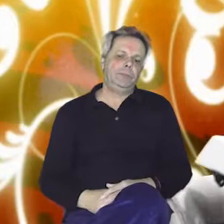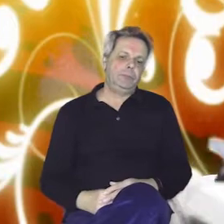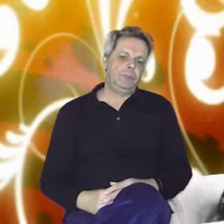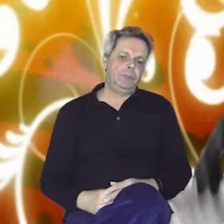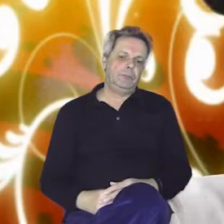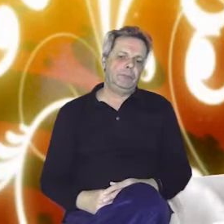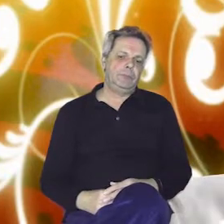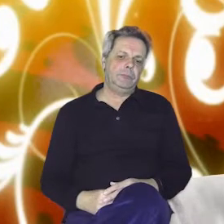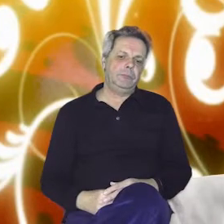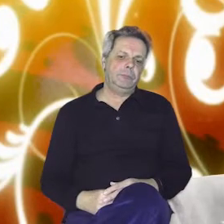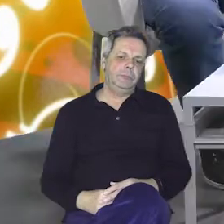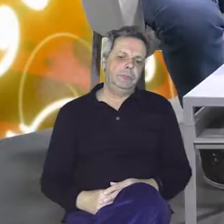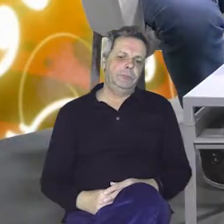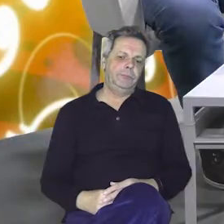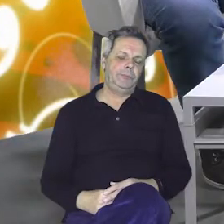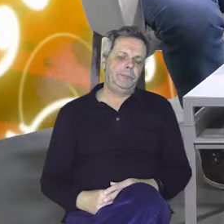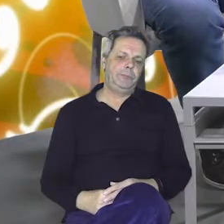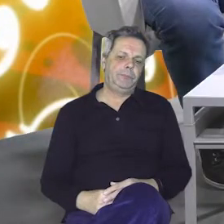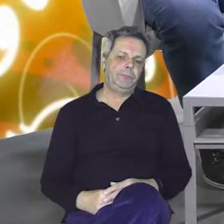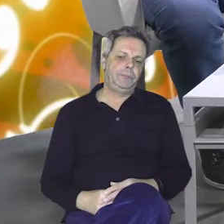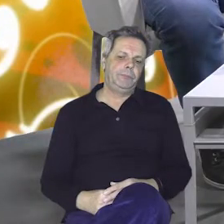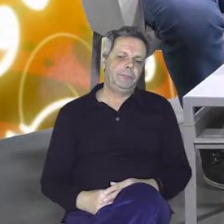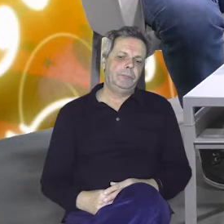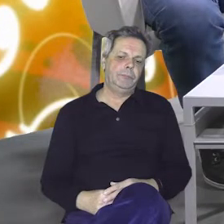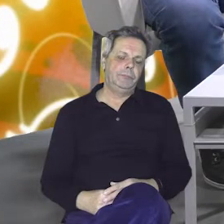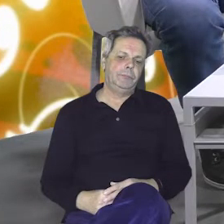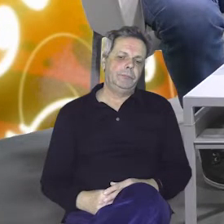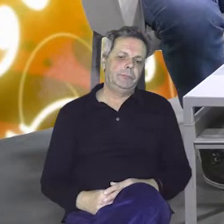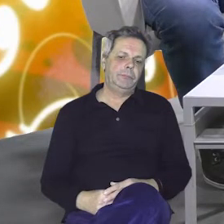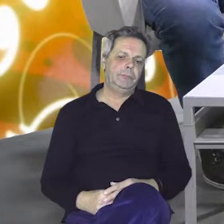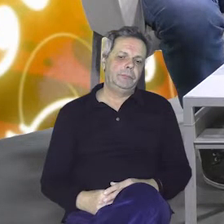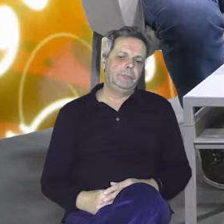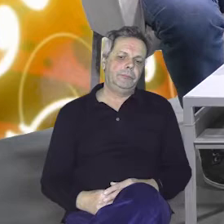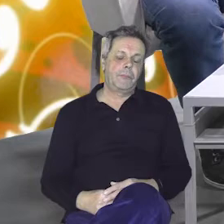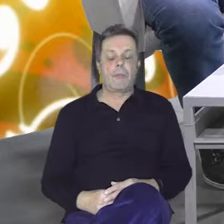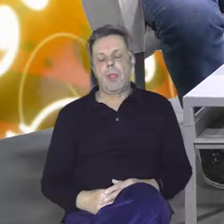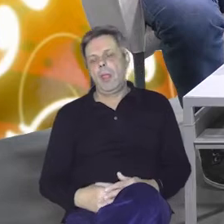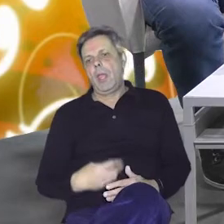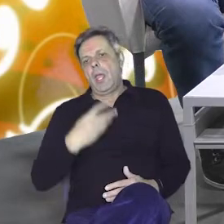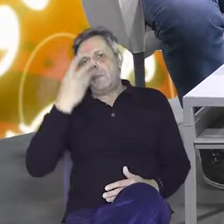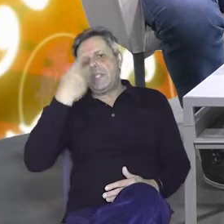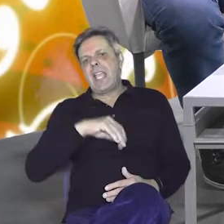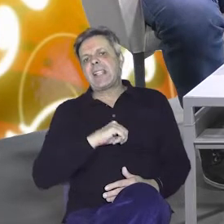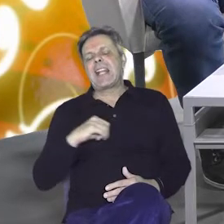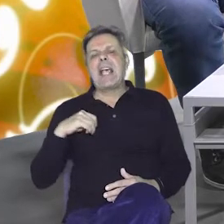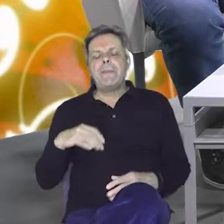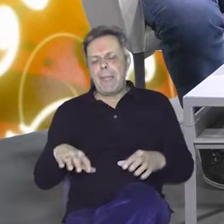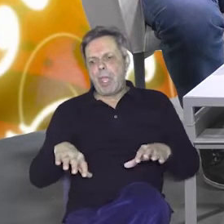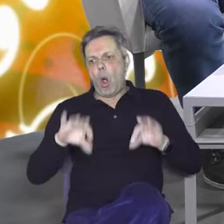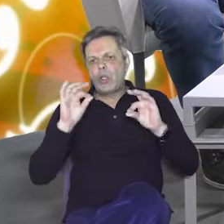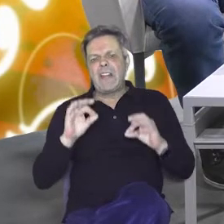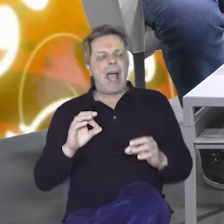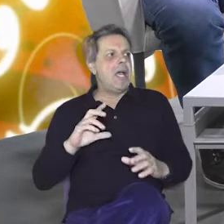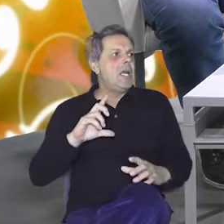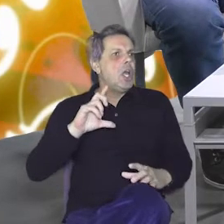da psihijatar sam sebi otvara drugu percepciju, da u stvari ne možeš djelovati